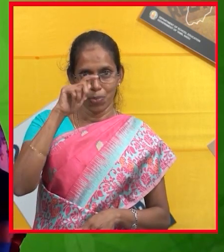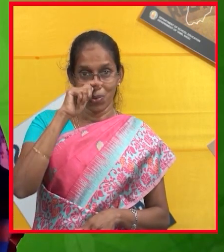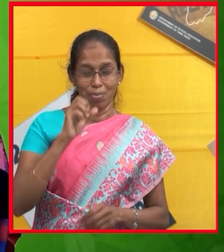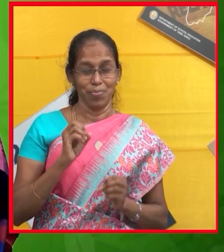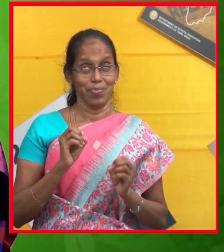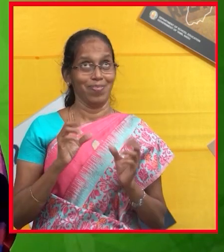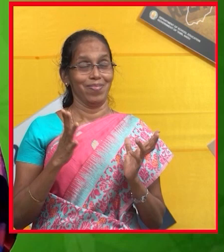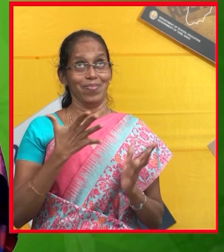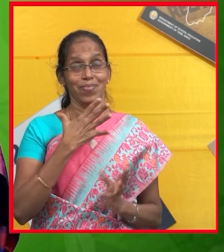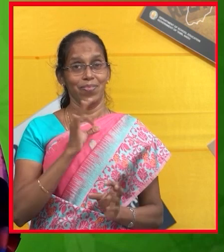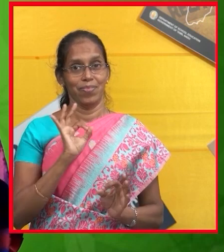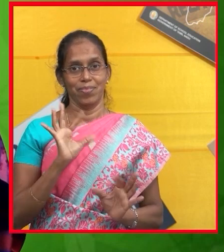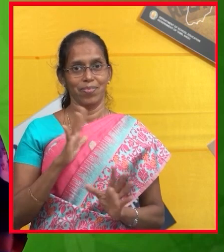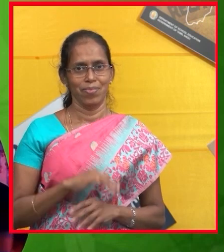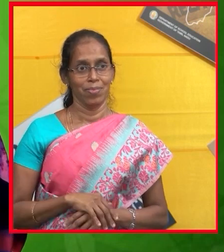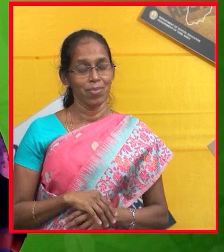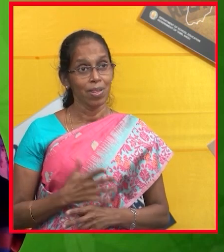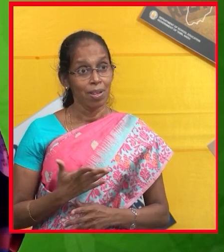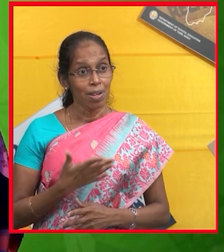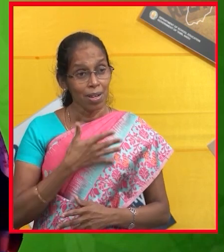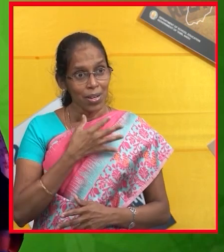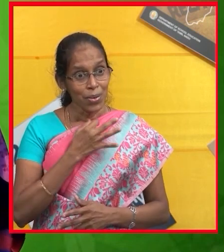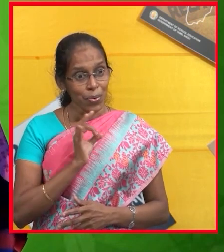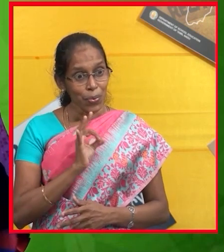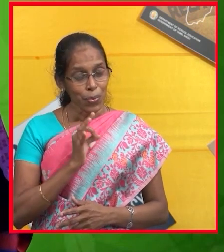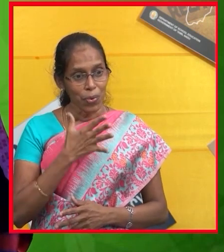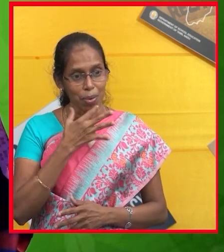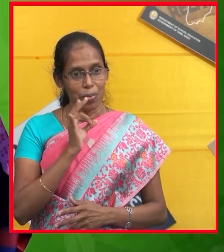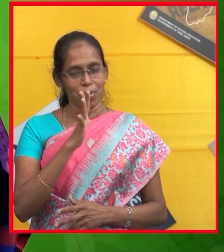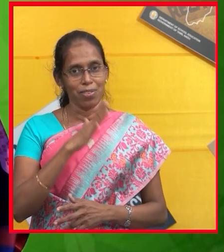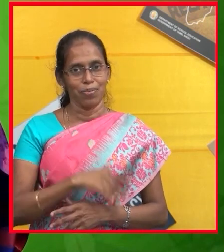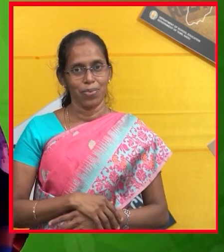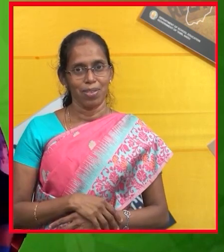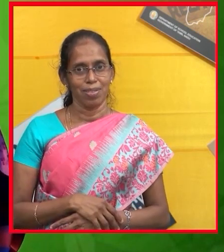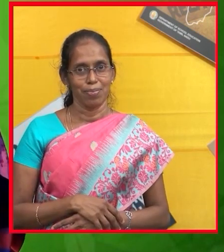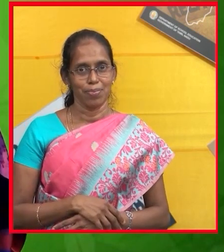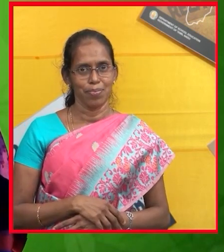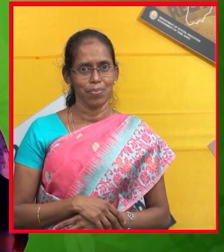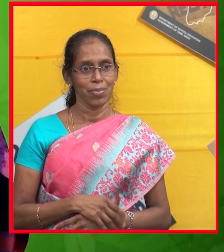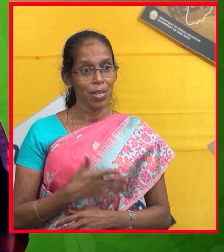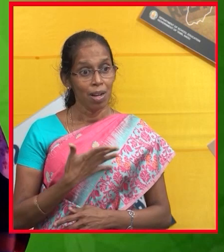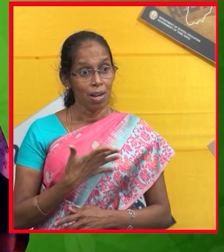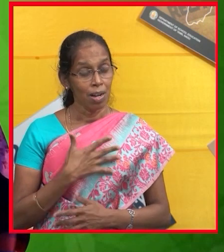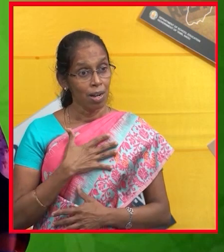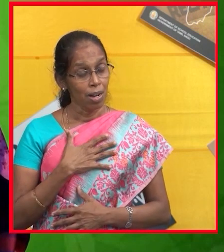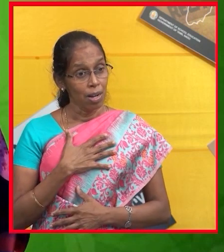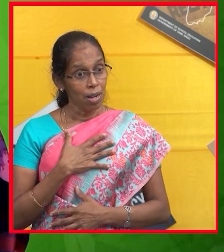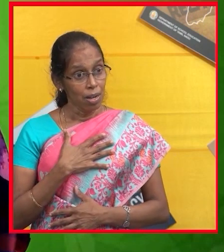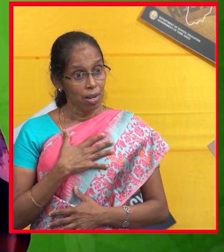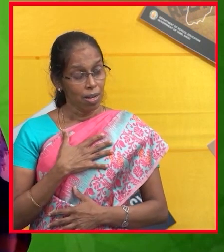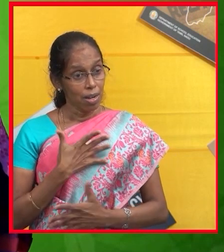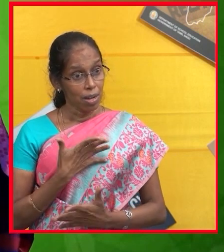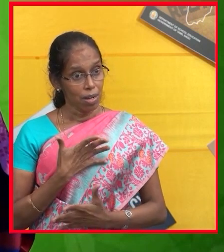மிக அற்புதமான ஒரு காட்சி. அதை அவங்க எதிர்பார்க்காது. இது இப்படிலாம் வரும்னு அவங்களுக்கு தெரியலை. எதிர்பார்க்காம வரவும் அப்படியே ஆஸ்ட்ரக் அப்படின்னு